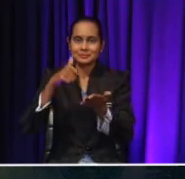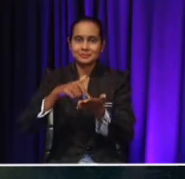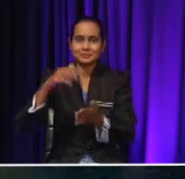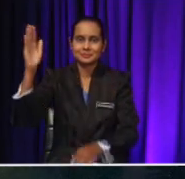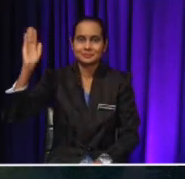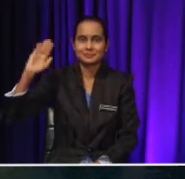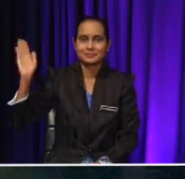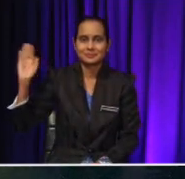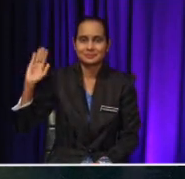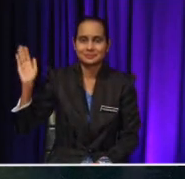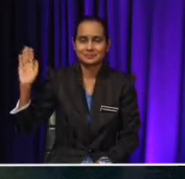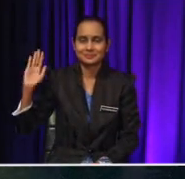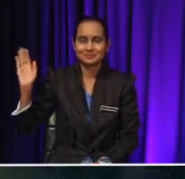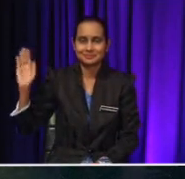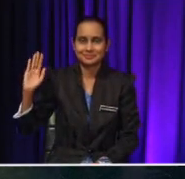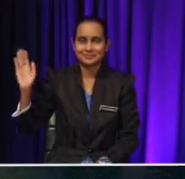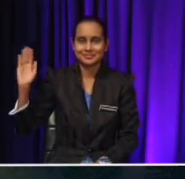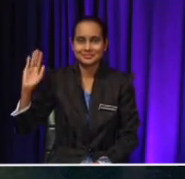Assalamu'alaikum bye